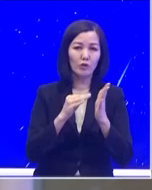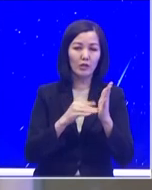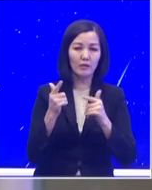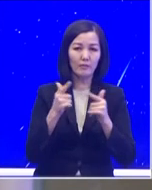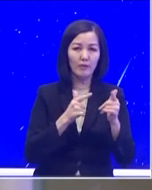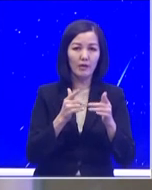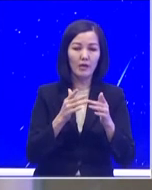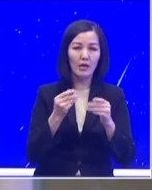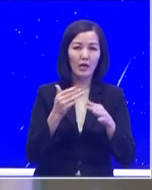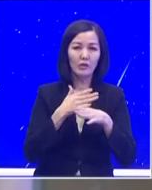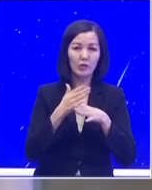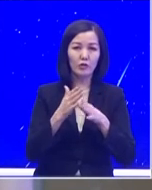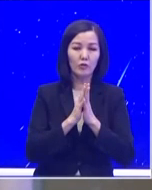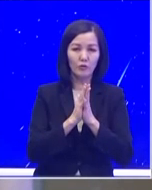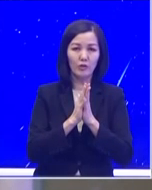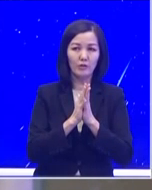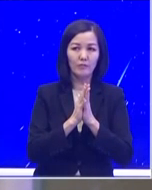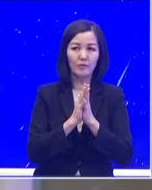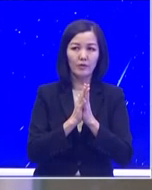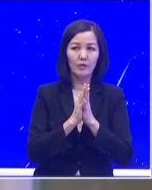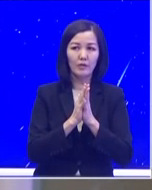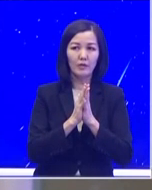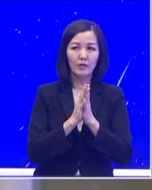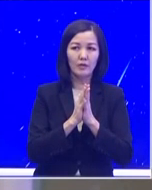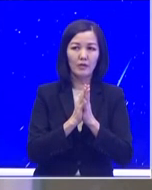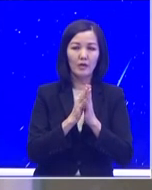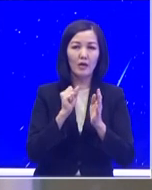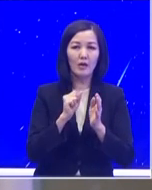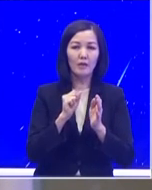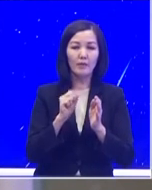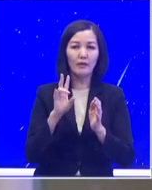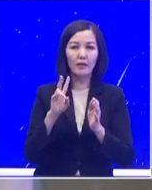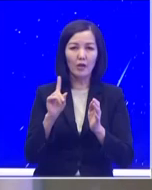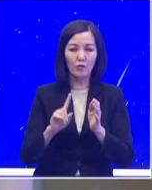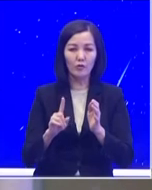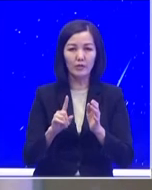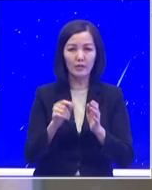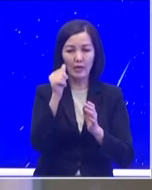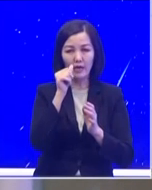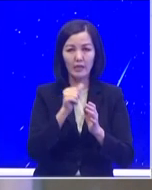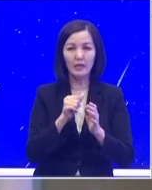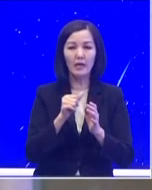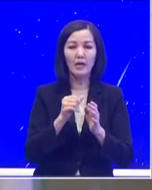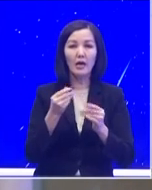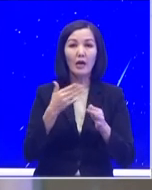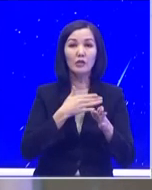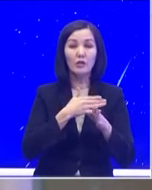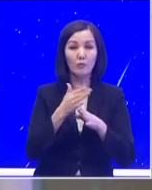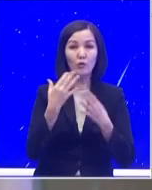қаражат бөлуге осы ақпан наурыз айында қарастырамыз. Одан кейін бітіргеннен